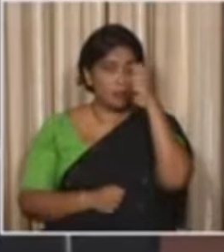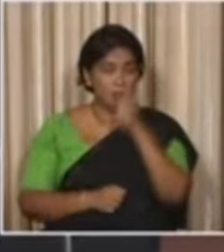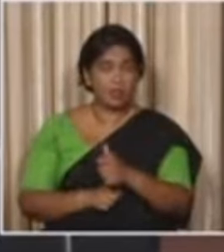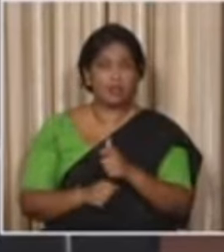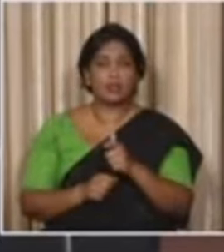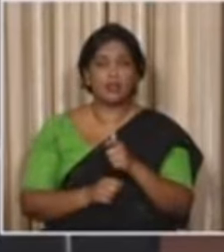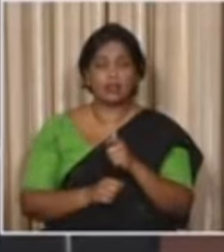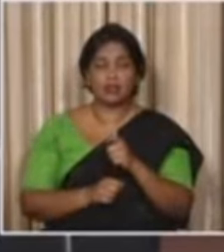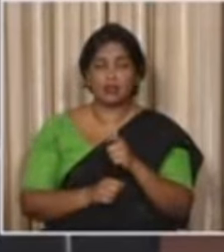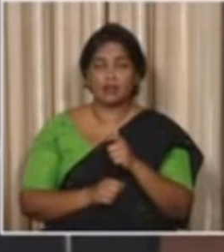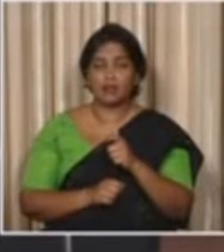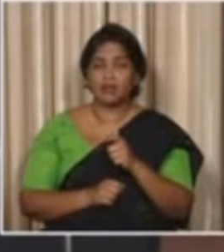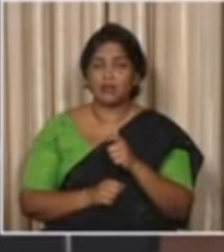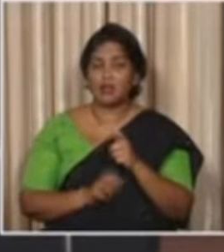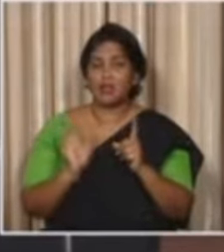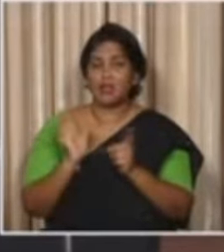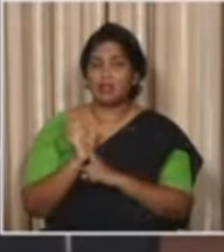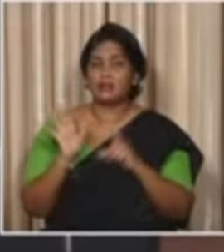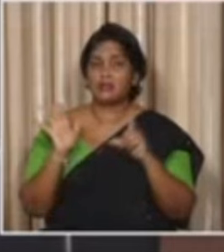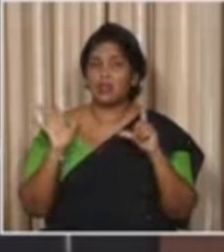ඉඳලා